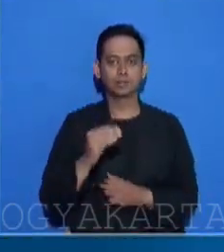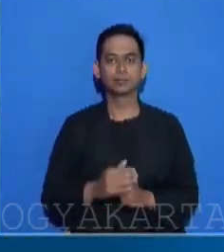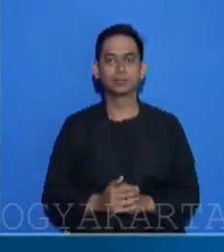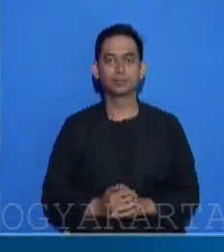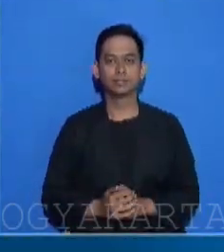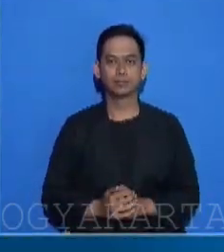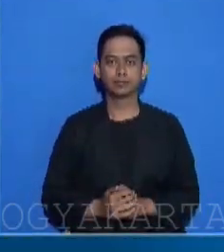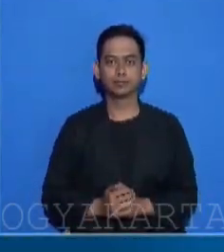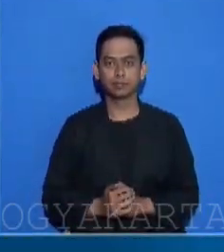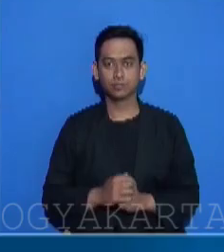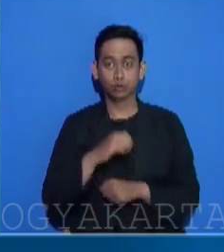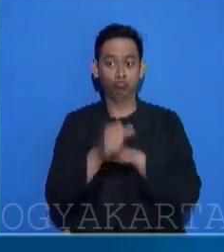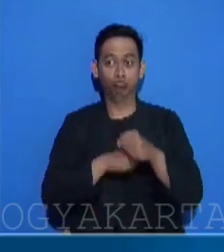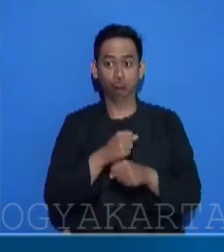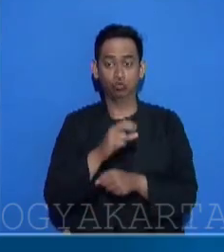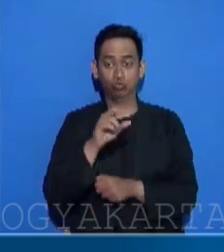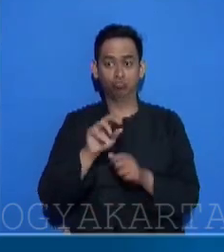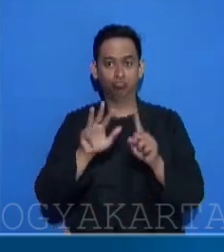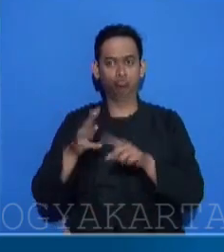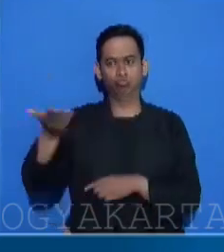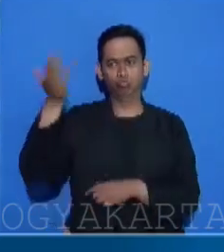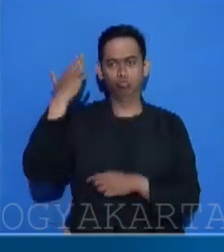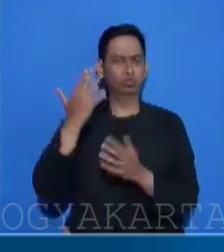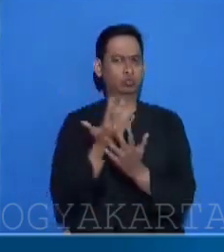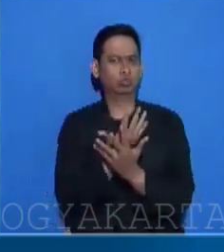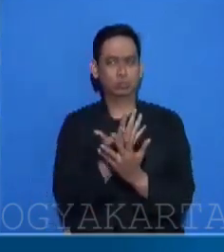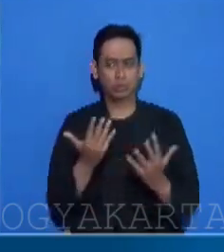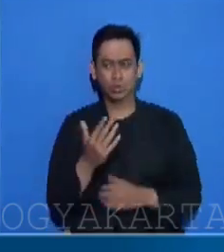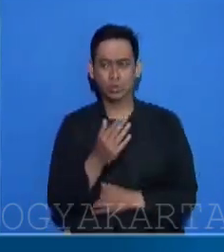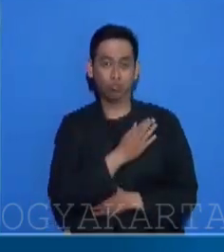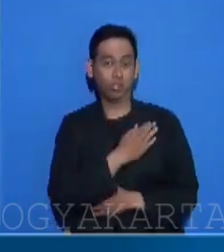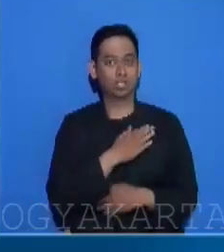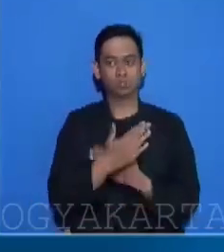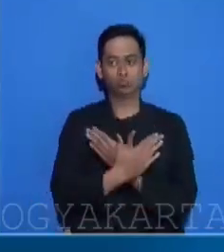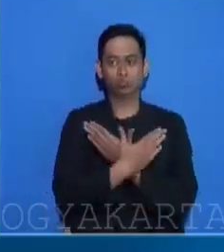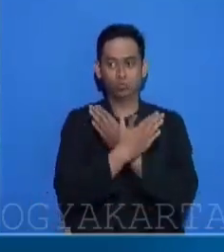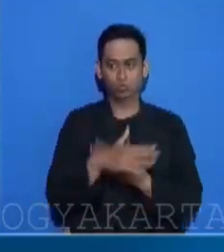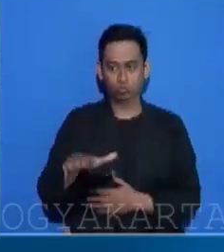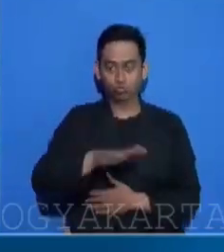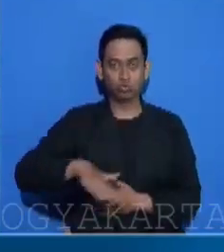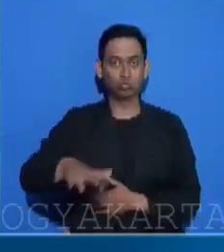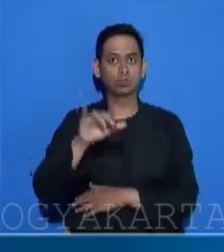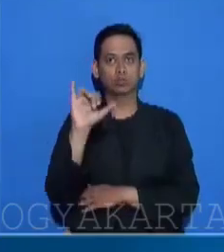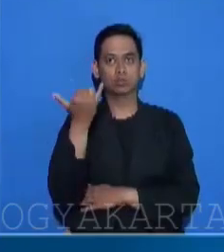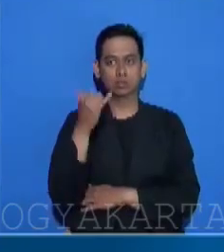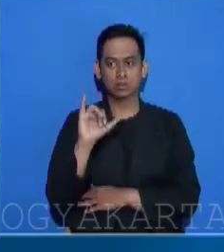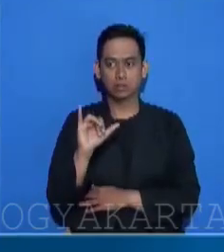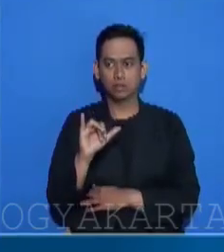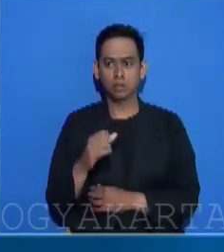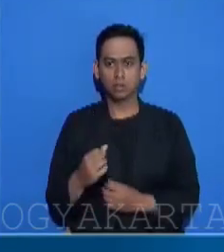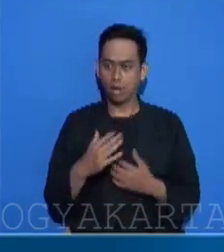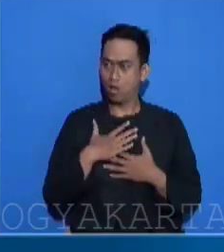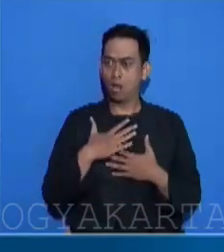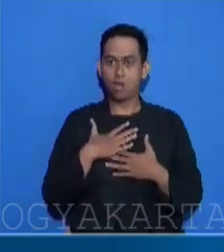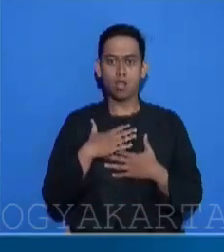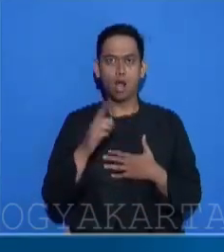pada tahun 2019 silam masyarakat di kabupaten Gunungkidul Daerah Istimewa Yogyakarta sempat dikejutkan dengan sumber